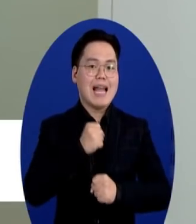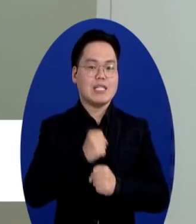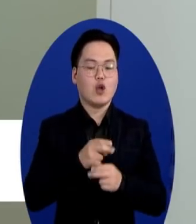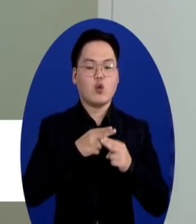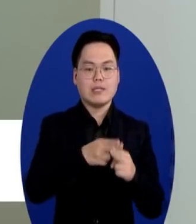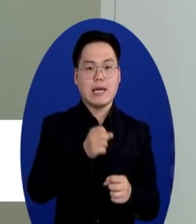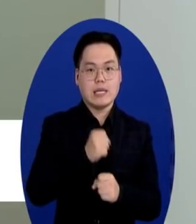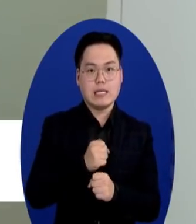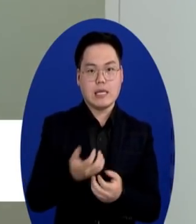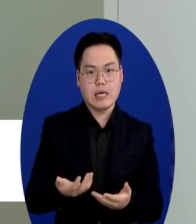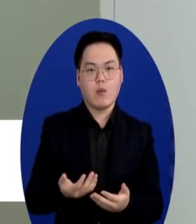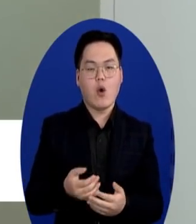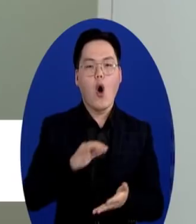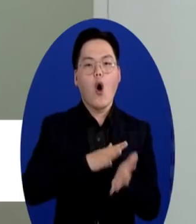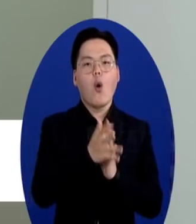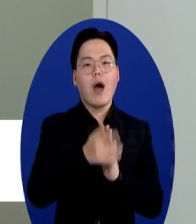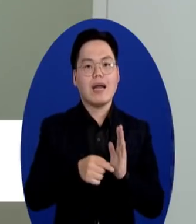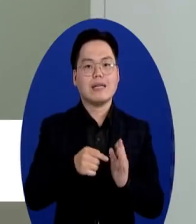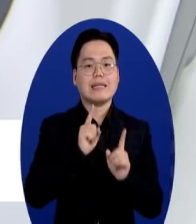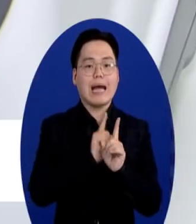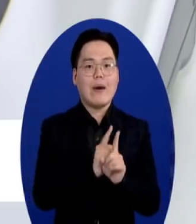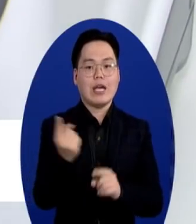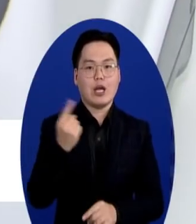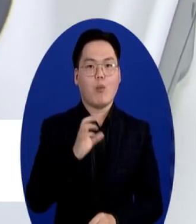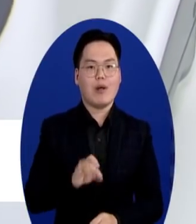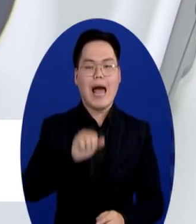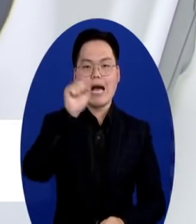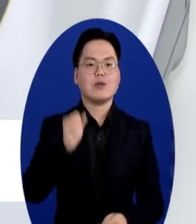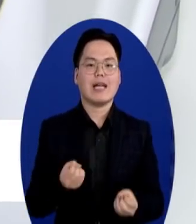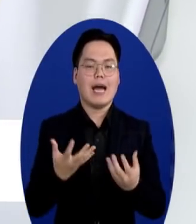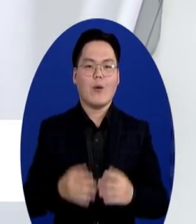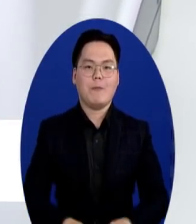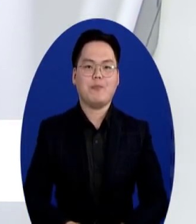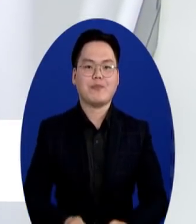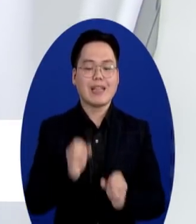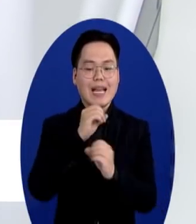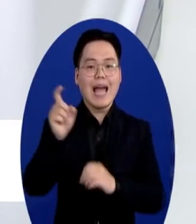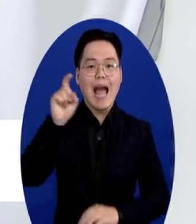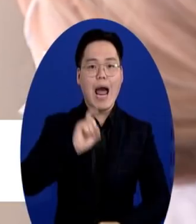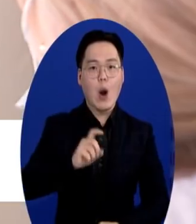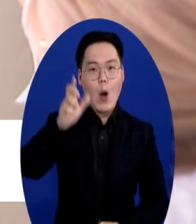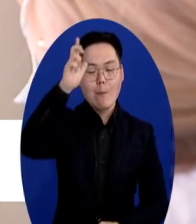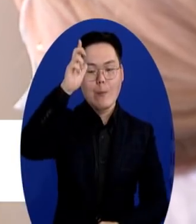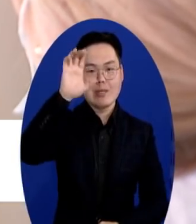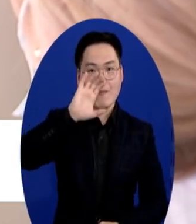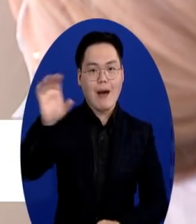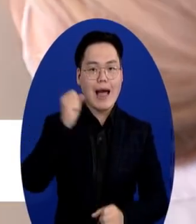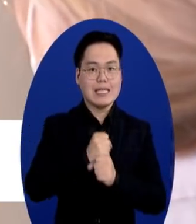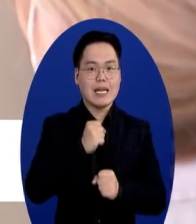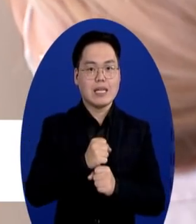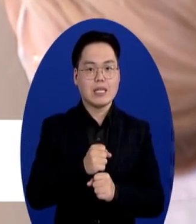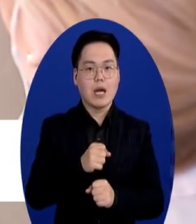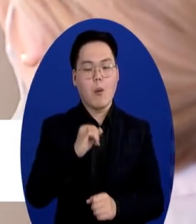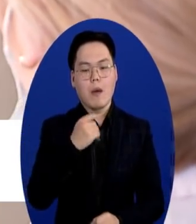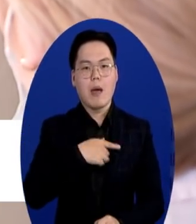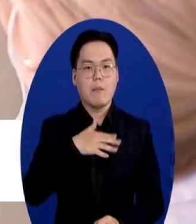байгаа. За тэгэхээр тэр хуваарьт өдрөө ирчих юм бол ер нь асуудалгүй. Шинжилгээний хариугаар боловсролын салбарт ажиллаж байгаа хүмүүсийн эрүүл эсхийг